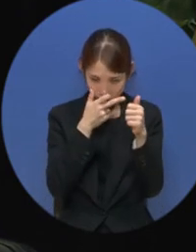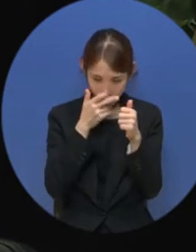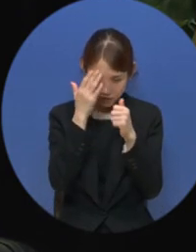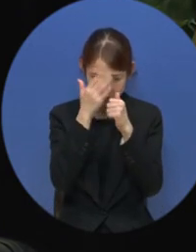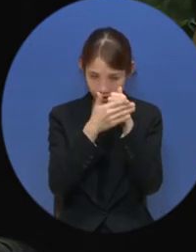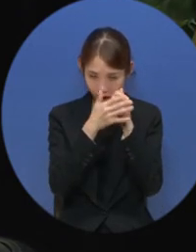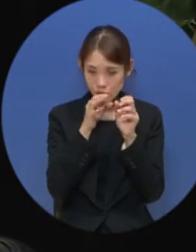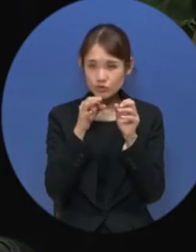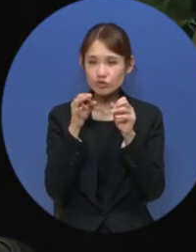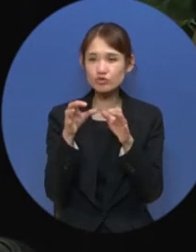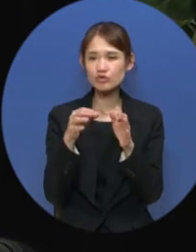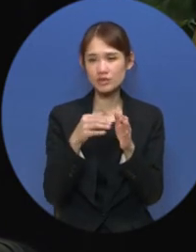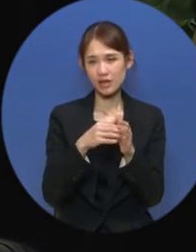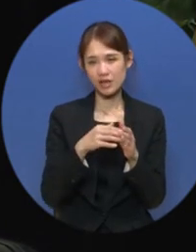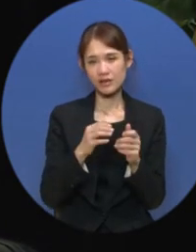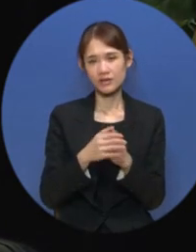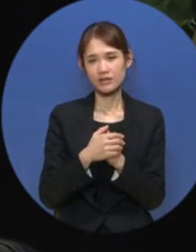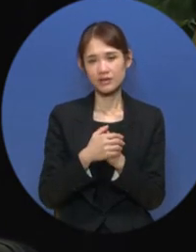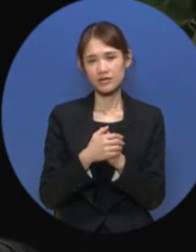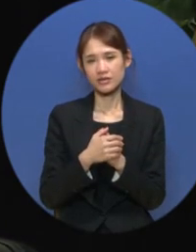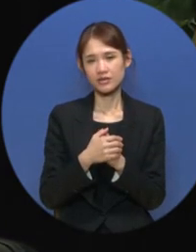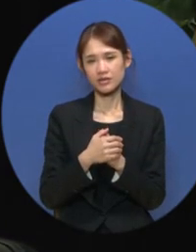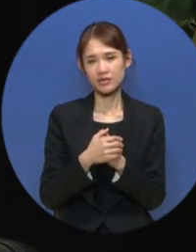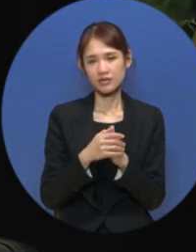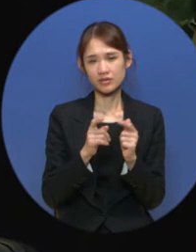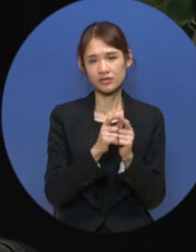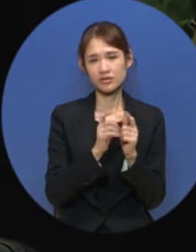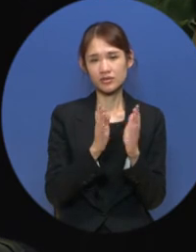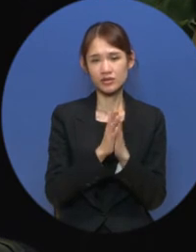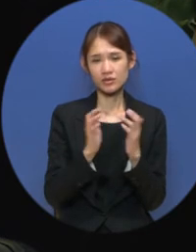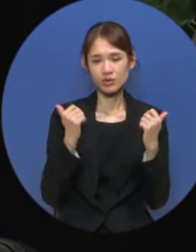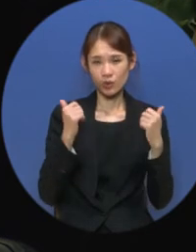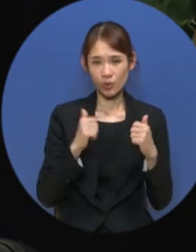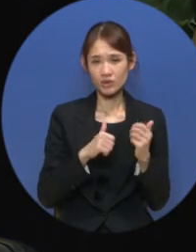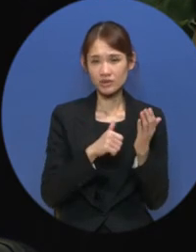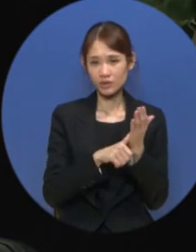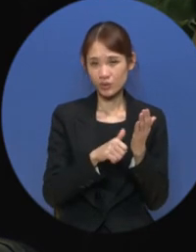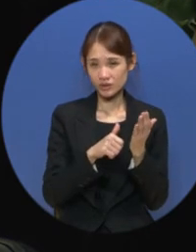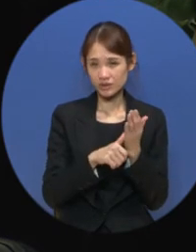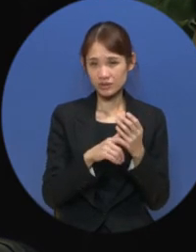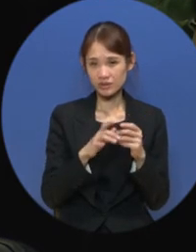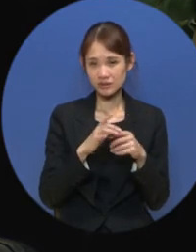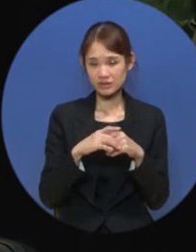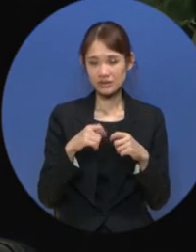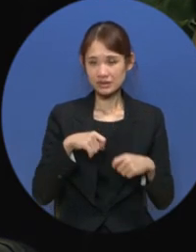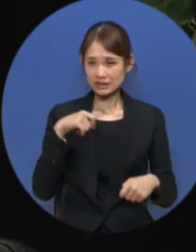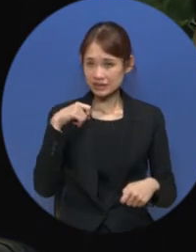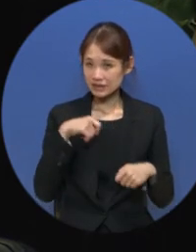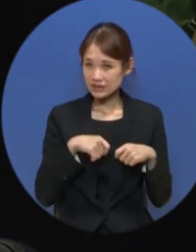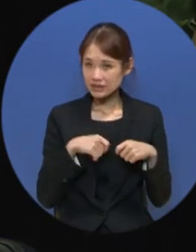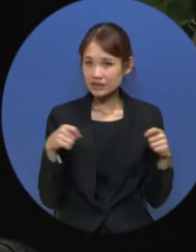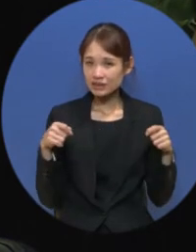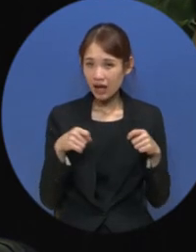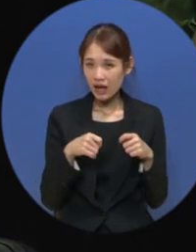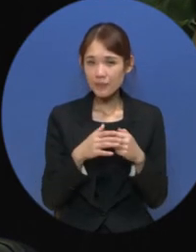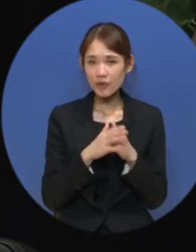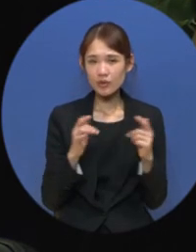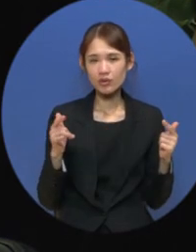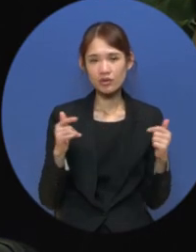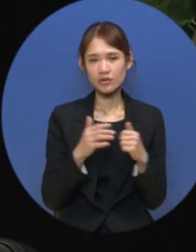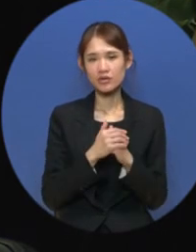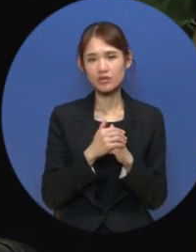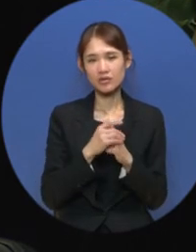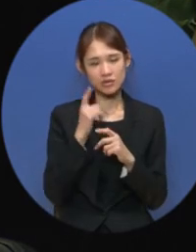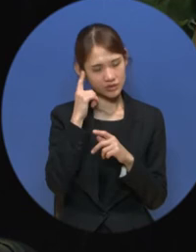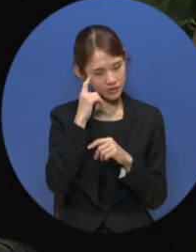촬영을 좀 많이 투자를 했습니다. 그래서 네. 실제로 이제 그 옷의 소재라든가 아니면은 뭐 길이라든가 이런 부분들을